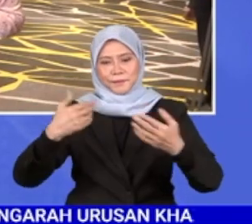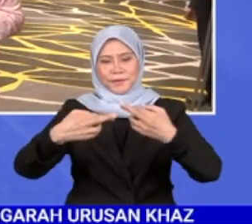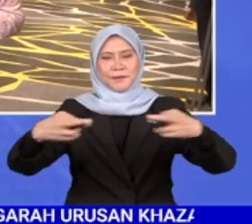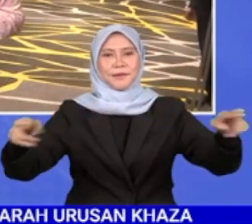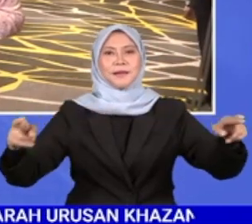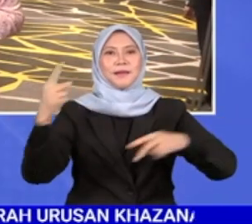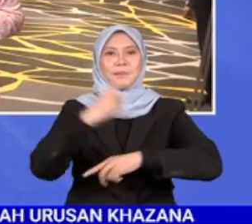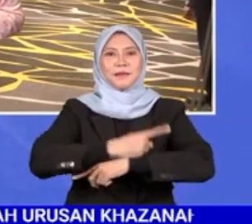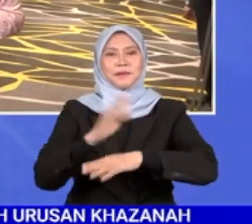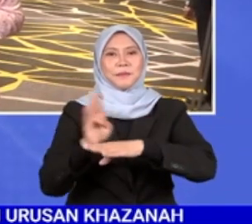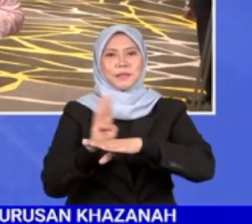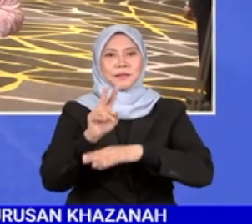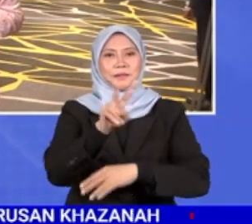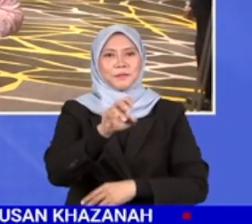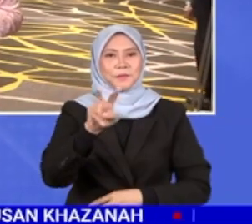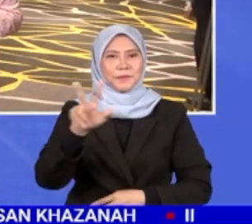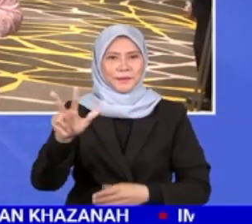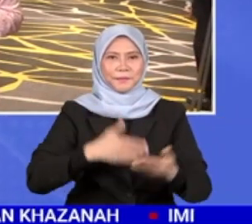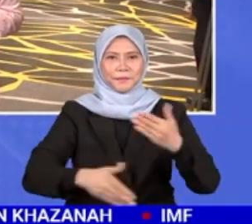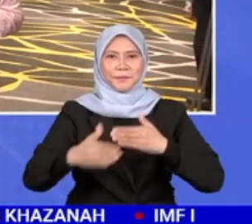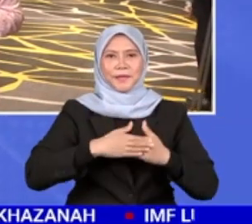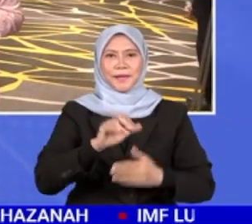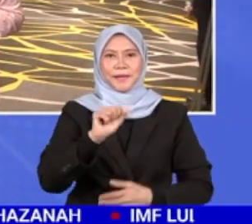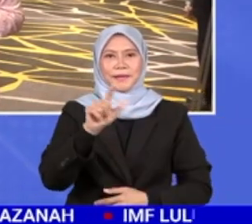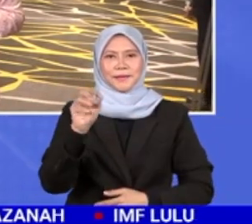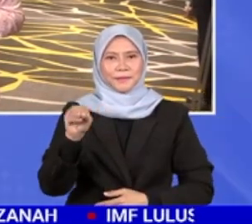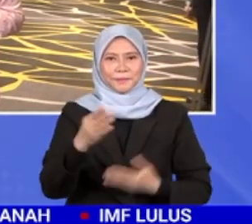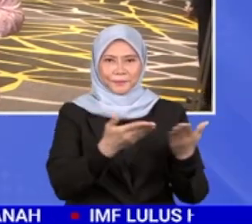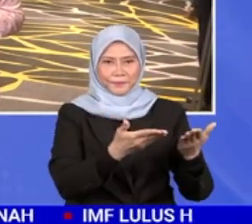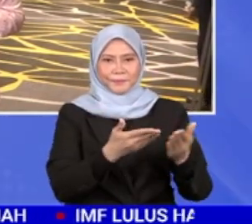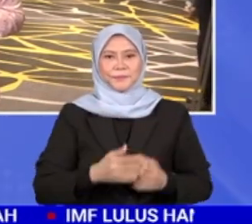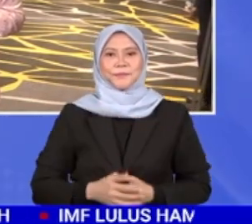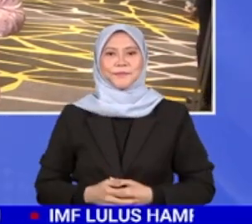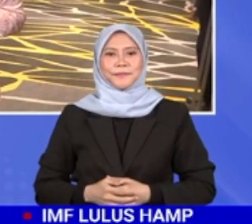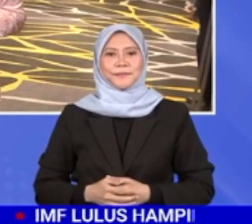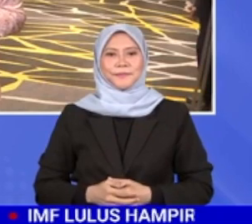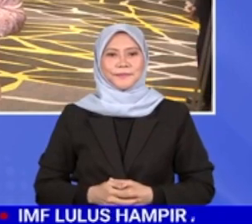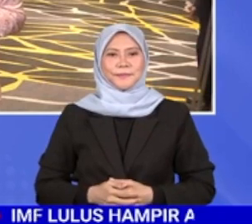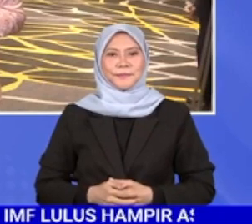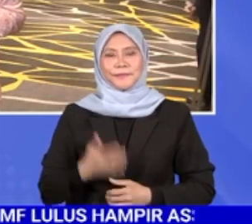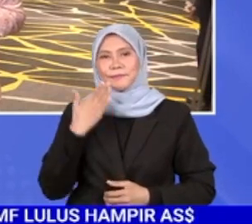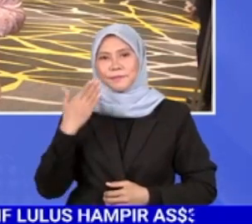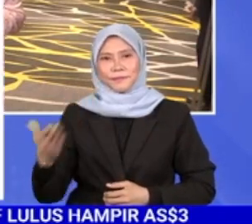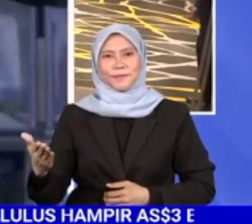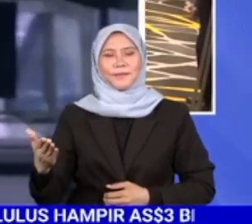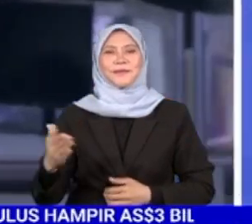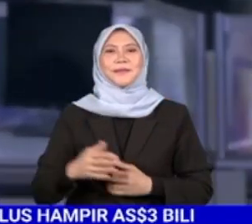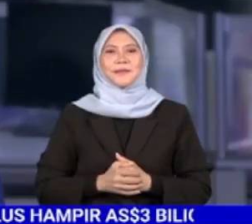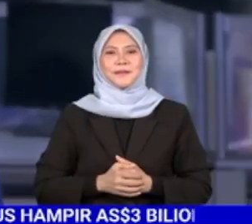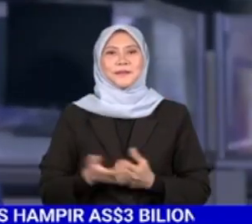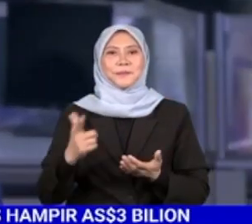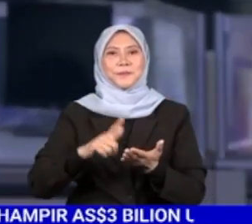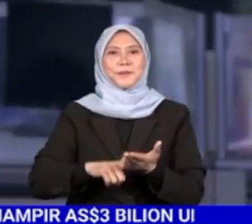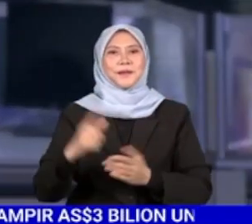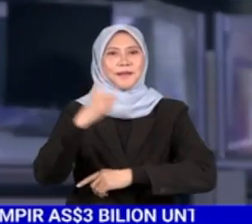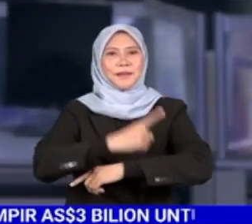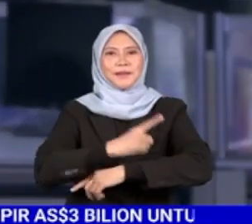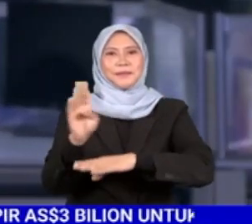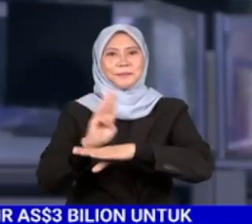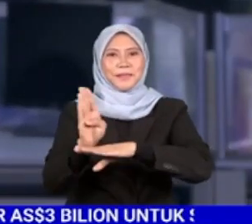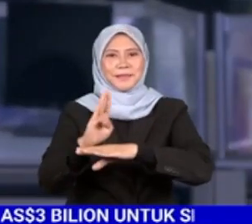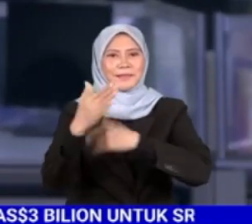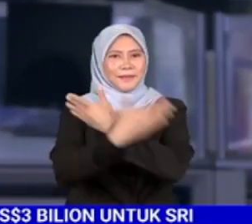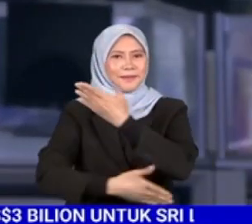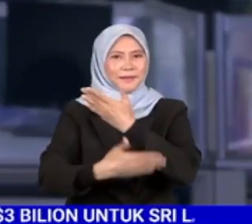Usahawan Negara 2023 ini. Kembali kepada Azam di Angkasa Puri. Silakan. Baik, terima kasih Adliah dengan perkembangan Hari